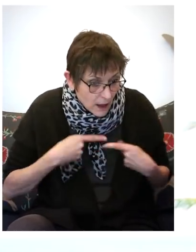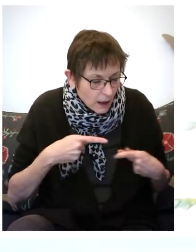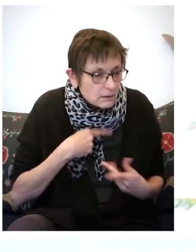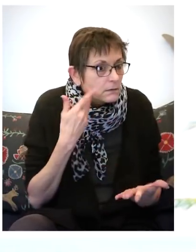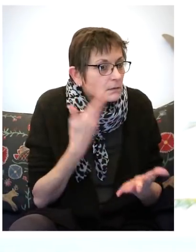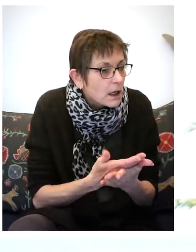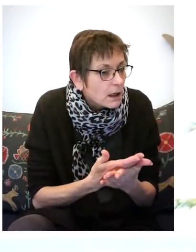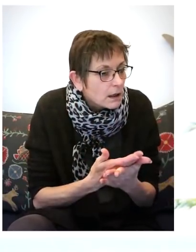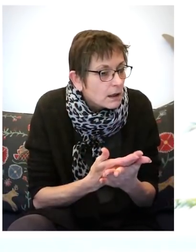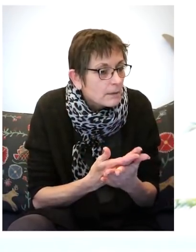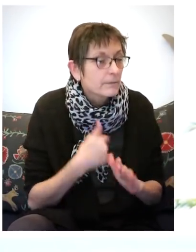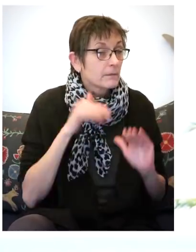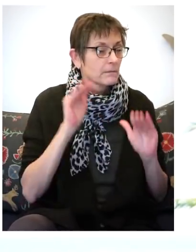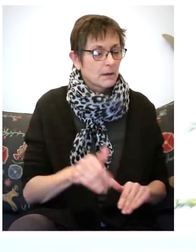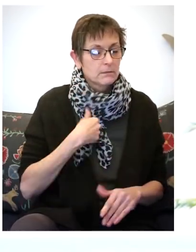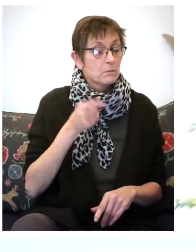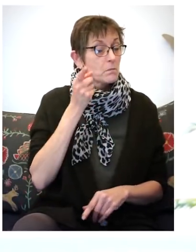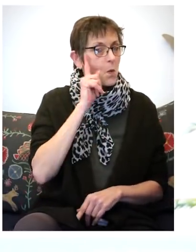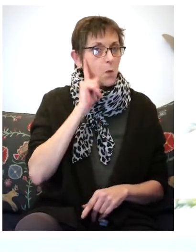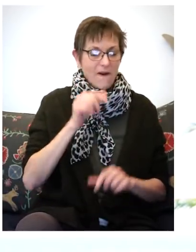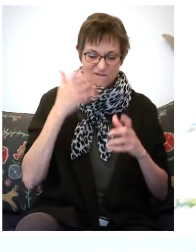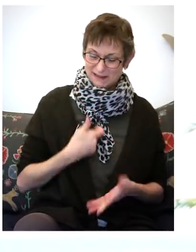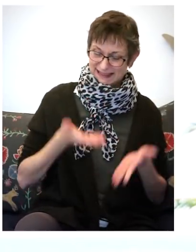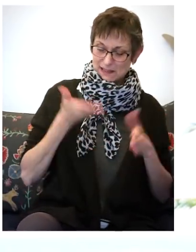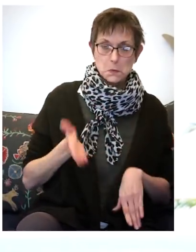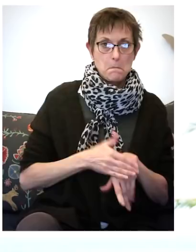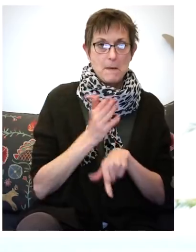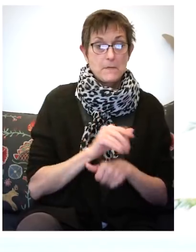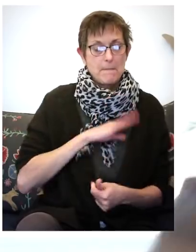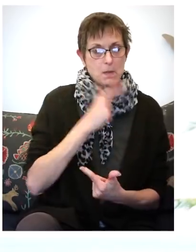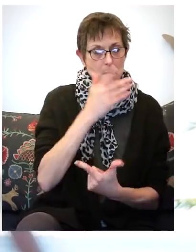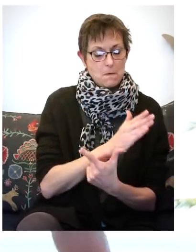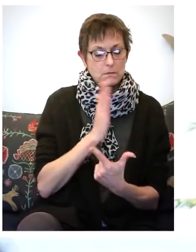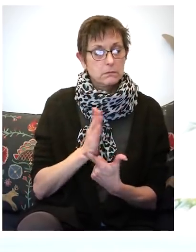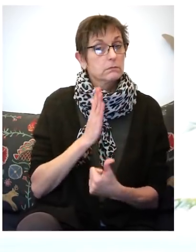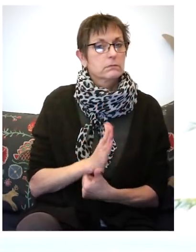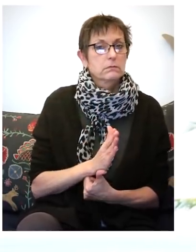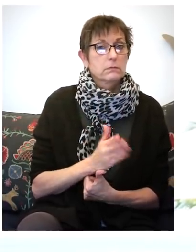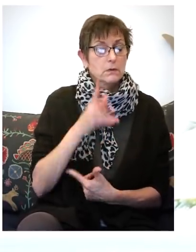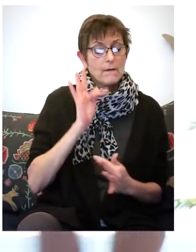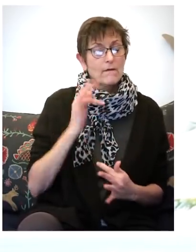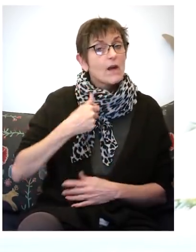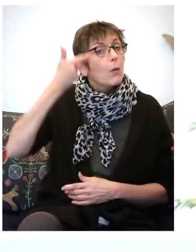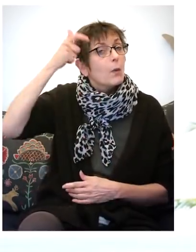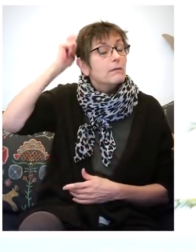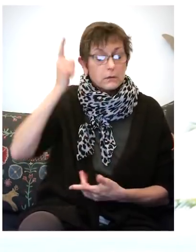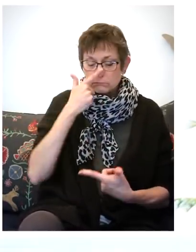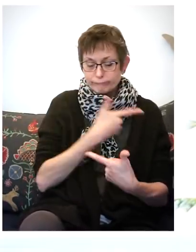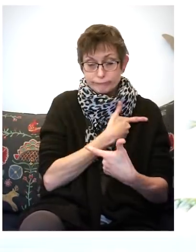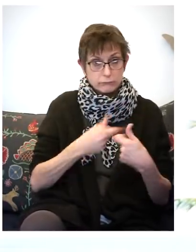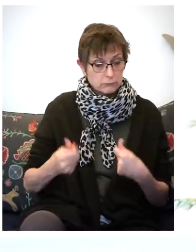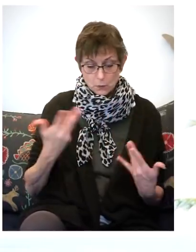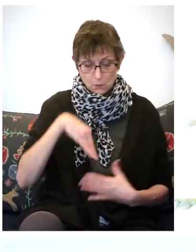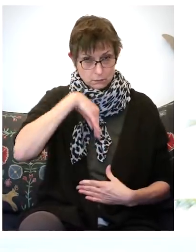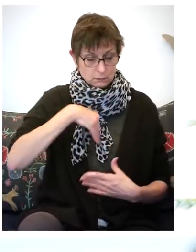c'est ça qui est intéressant. Faut comprendre qu'il y a 2 poisons qui nous empêchent de tenir les bonnes résolutions. En premier lieu, et c'est pas un gros mot, la dissonance cognitive. Il